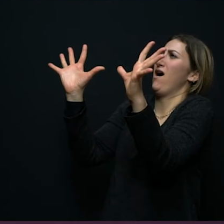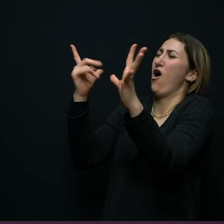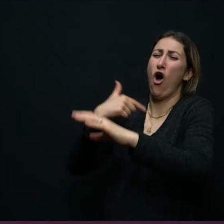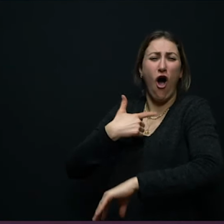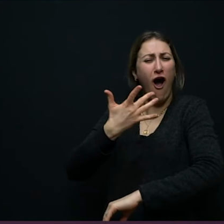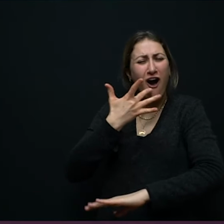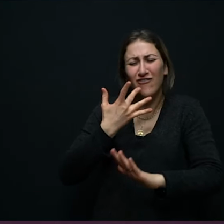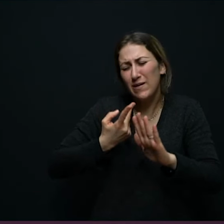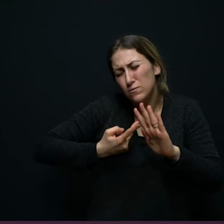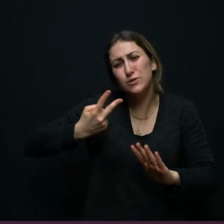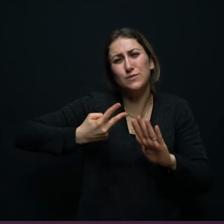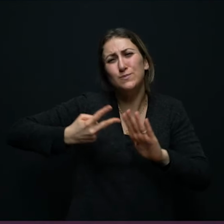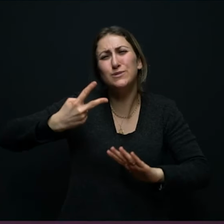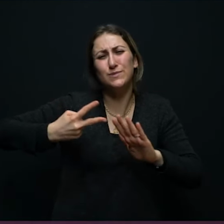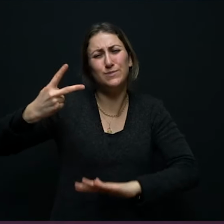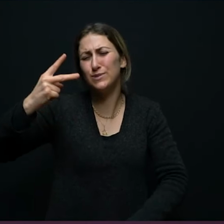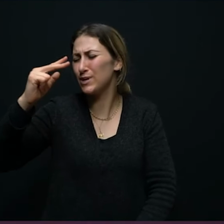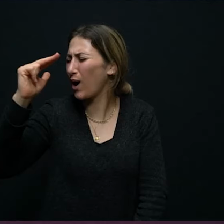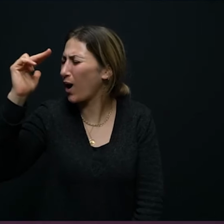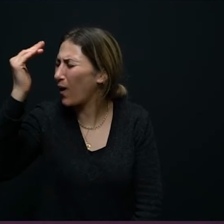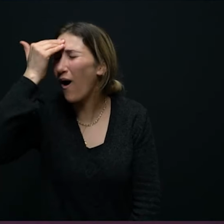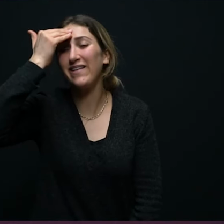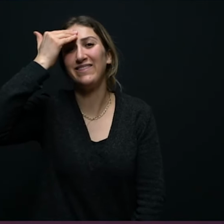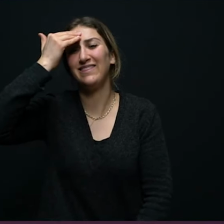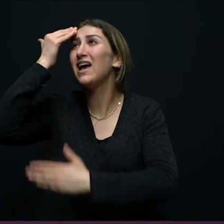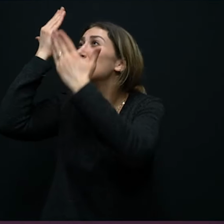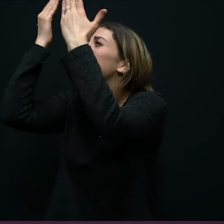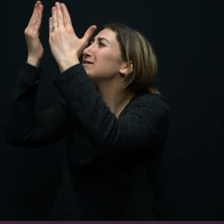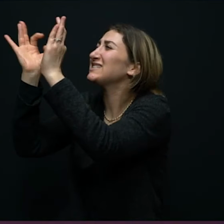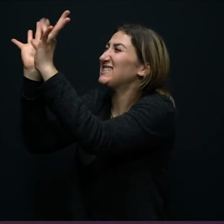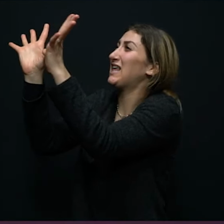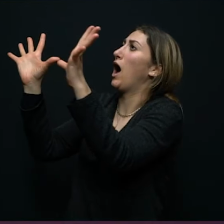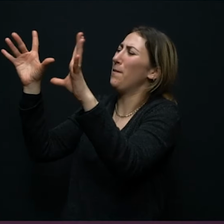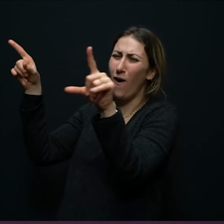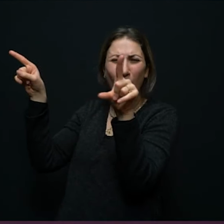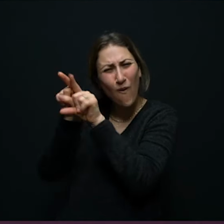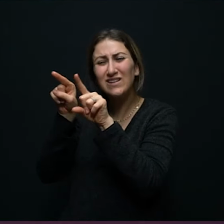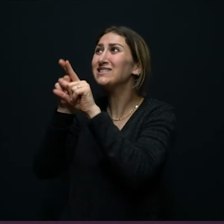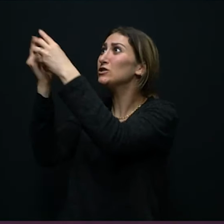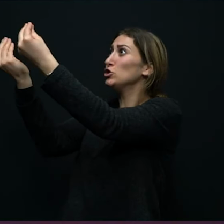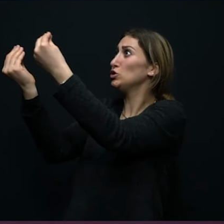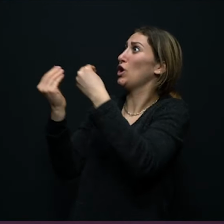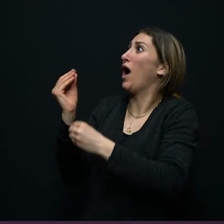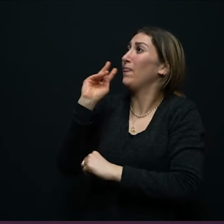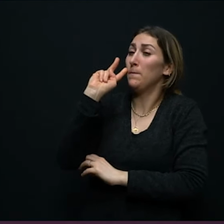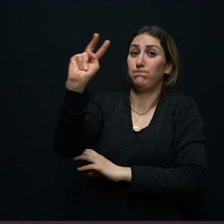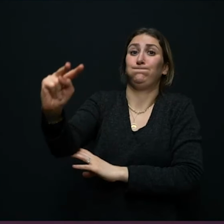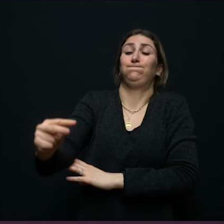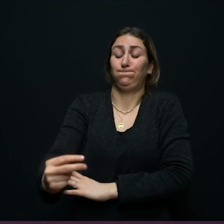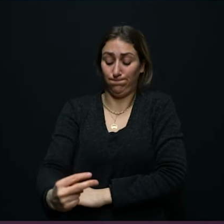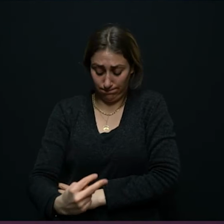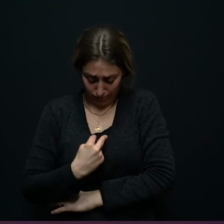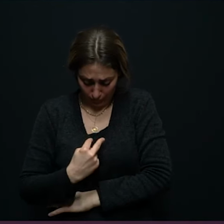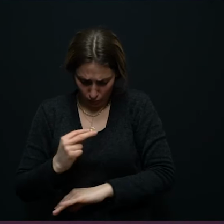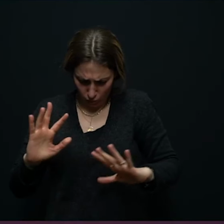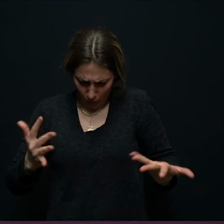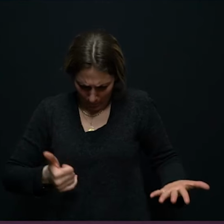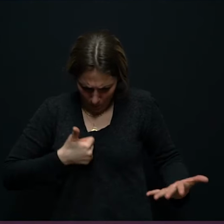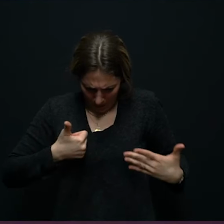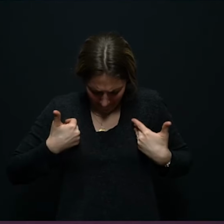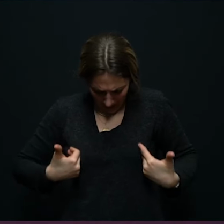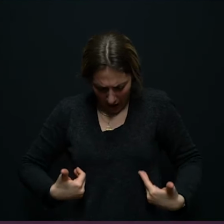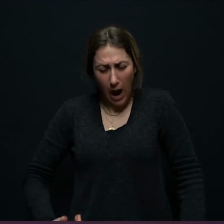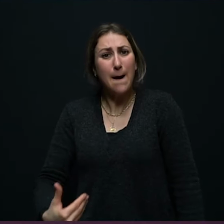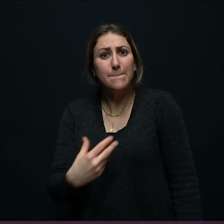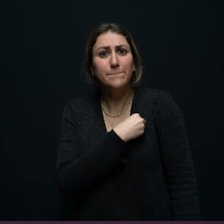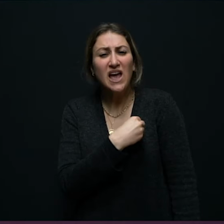davantage à cette année mais montre moi aussi comment je suis vraiment autres moi ma nature pécheresse aide moi à